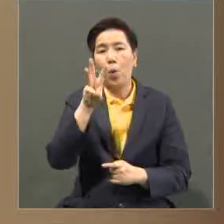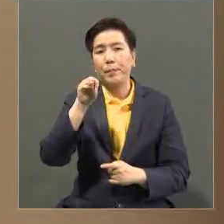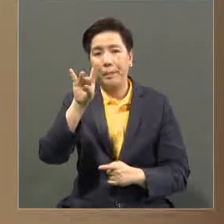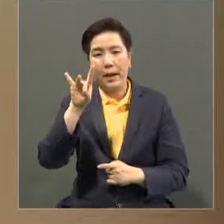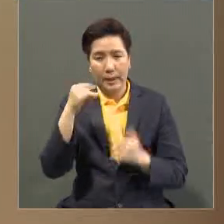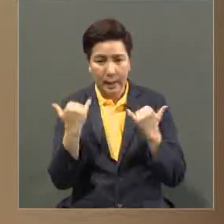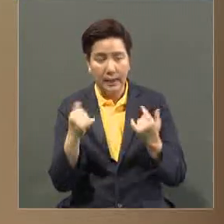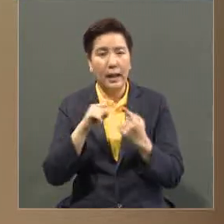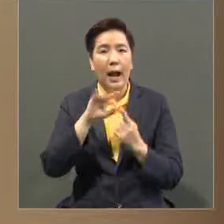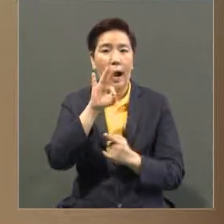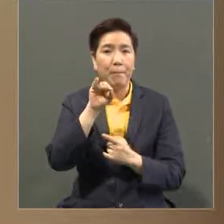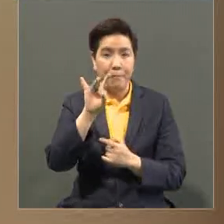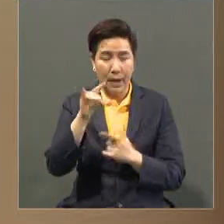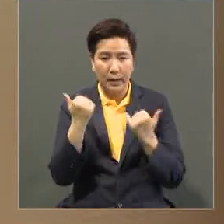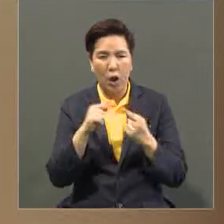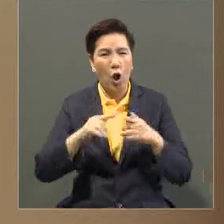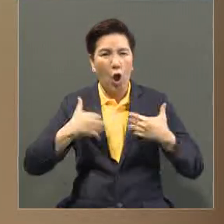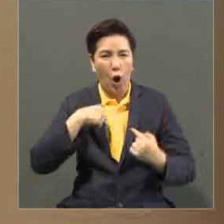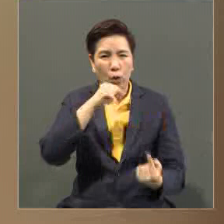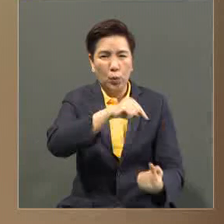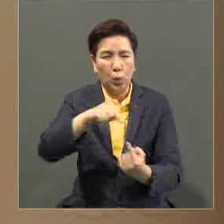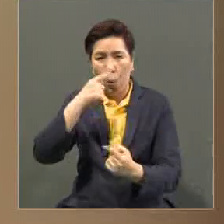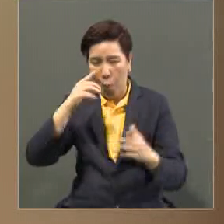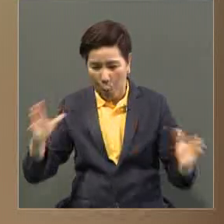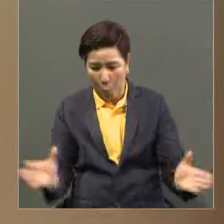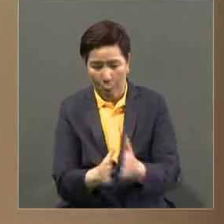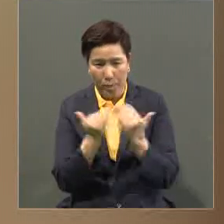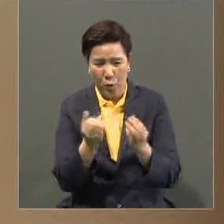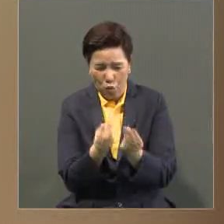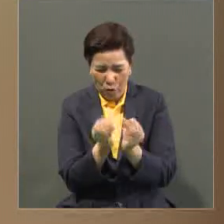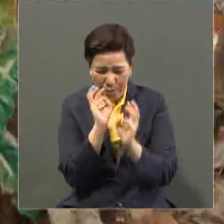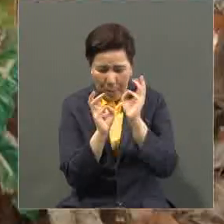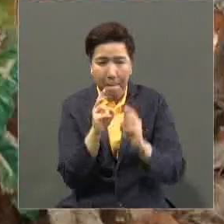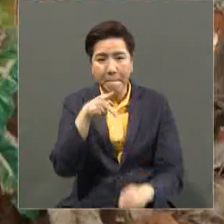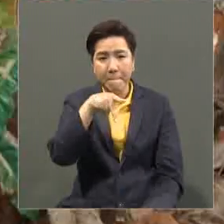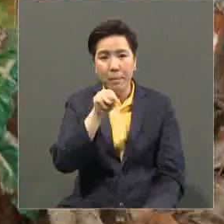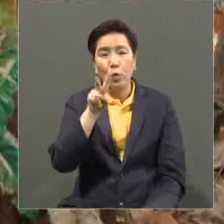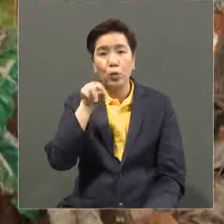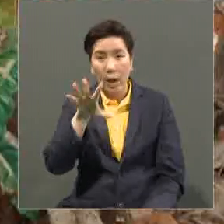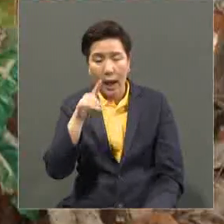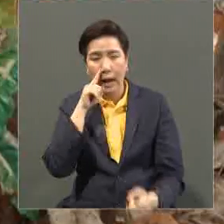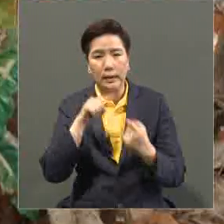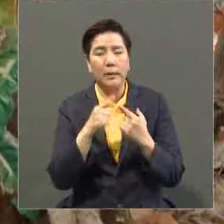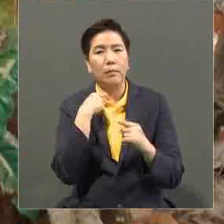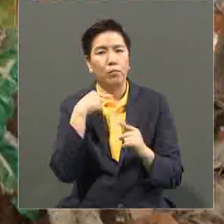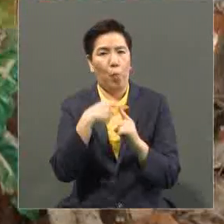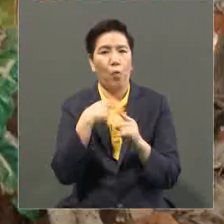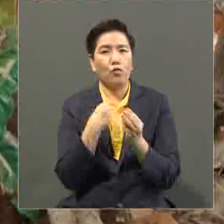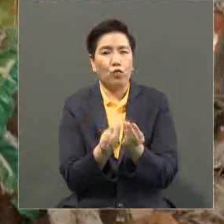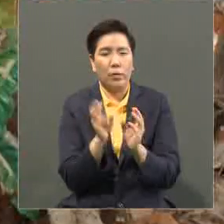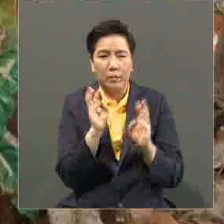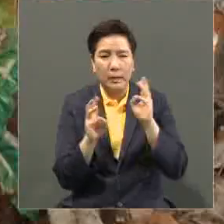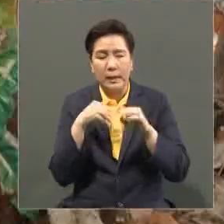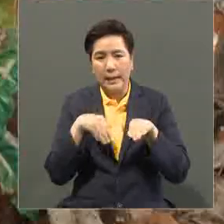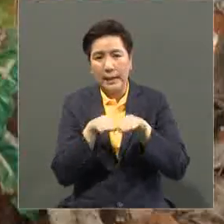98นะฮะค่าฮอตสปอเยอะขนาดนี้แน่นอนฝุ่น PM 2.5ก็ต้องตามมาด้วยเช้านี้ภาพรวม